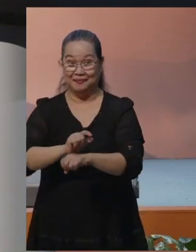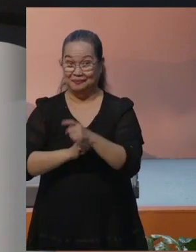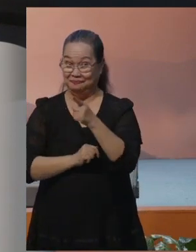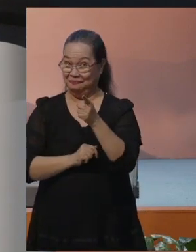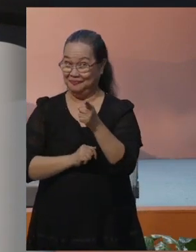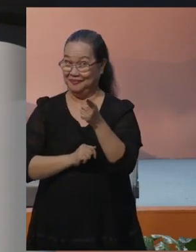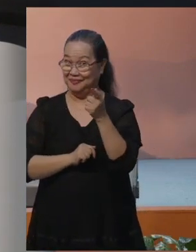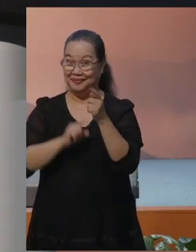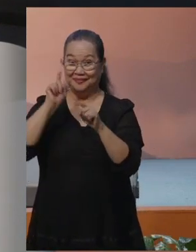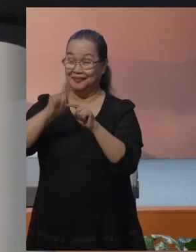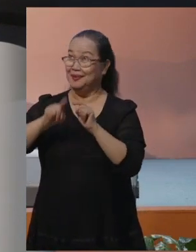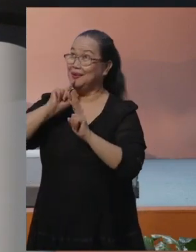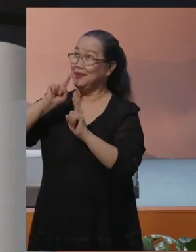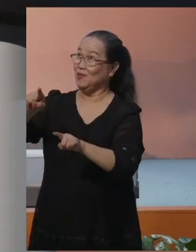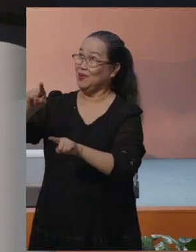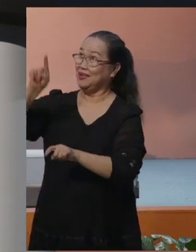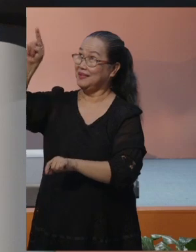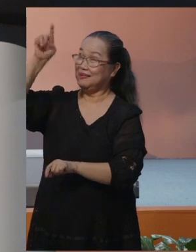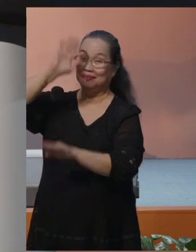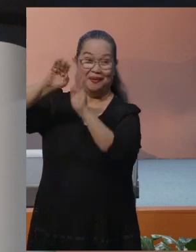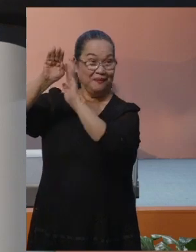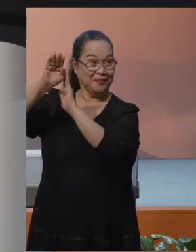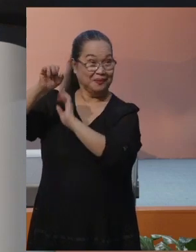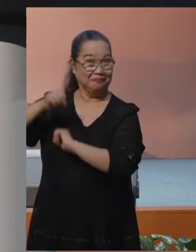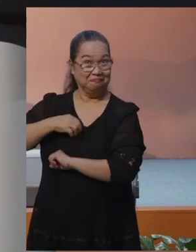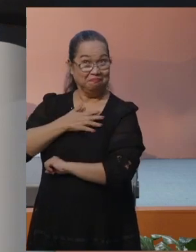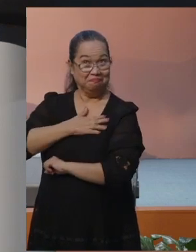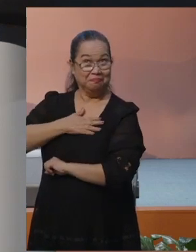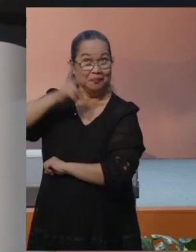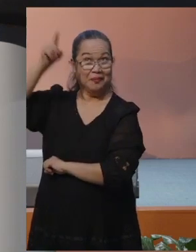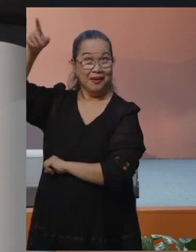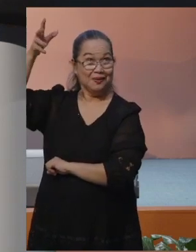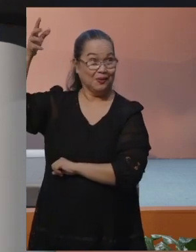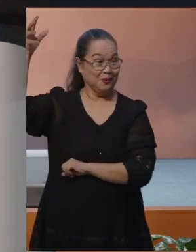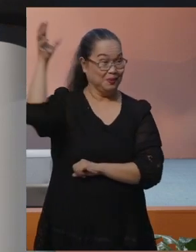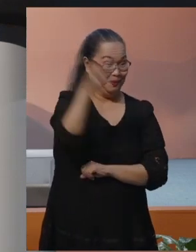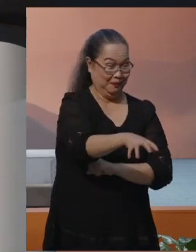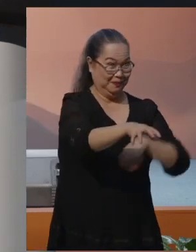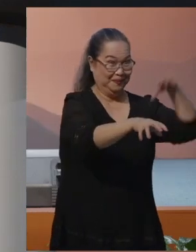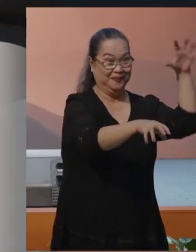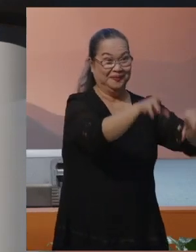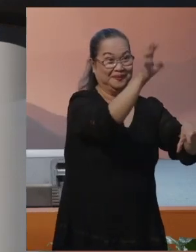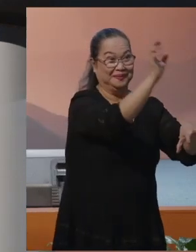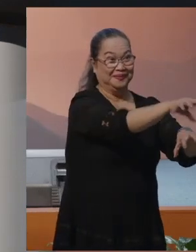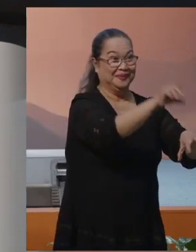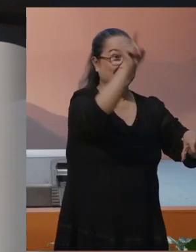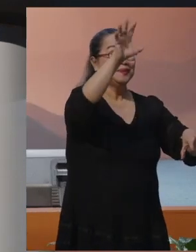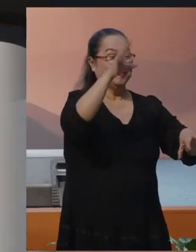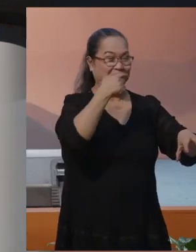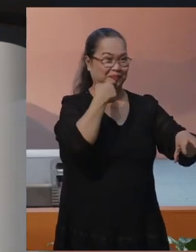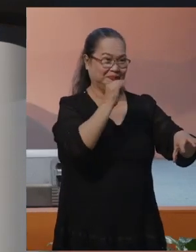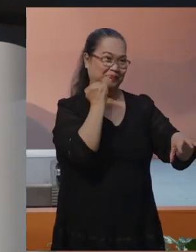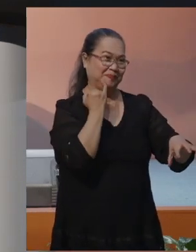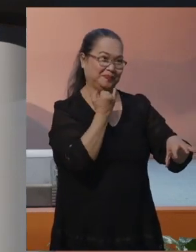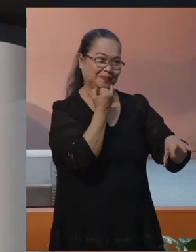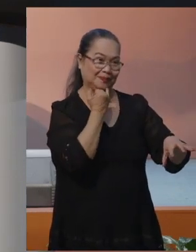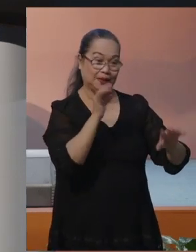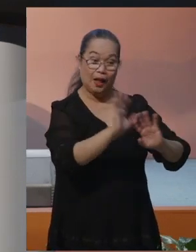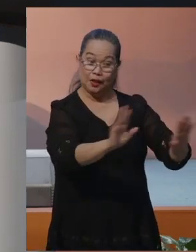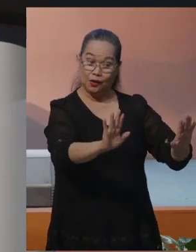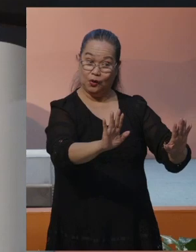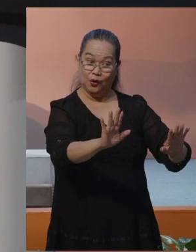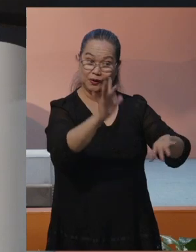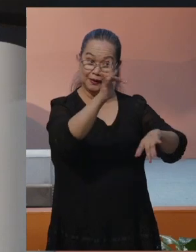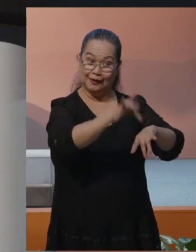niyang utusan ng langit? Pwede ba magbato ka ng hailstone? Teka muna. Yung mga Israelita huwag tatamaan na. Yun